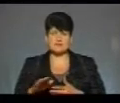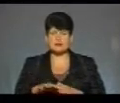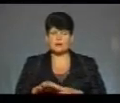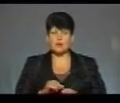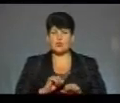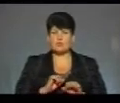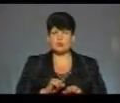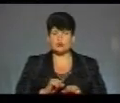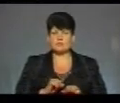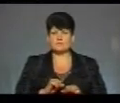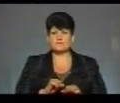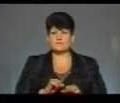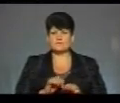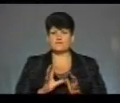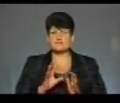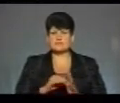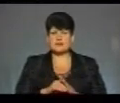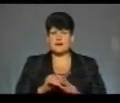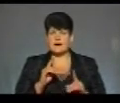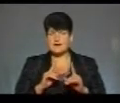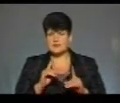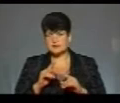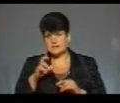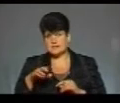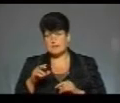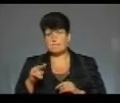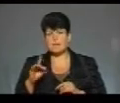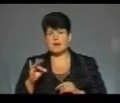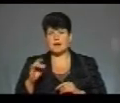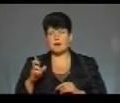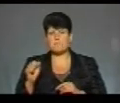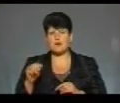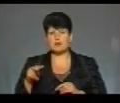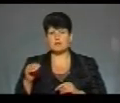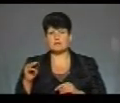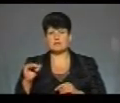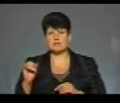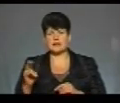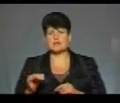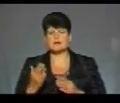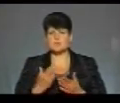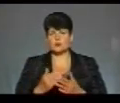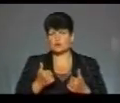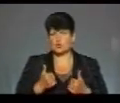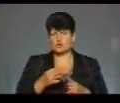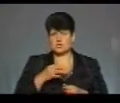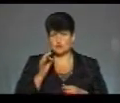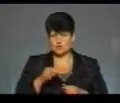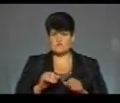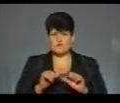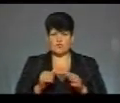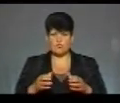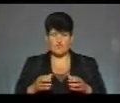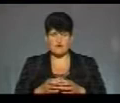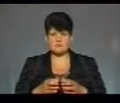оборони задіяні радники з країн Прибалтики, які мають дуже хороший досвід якраз формування